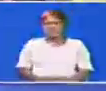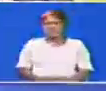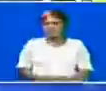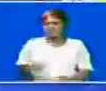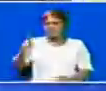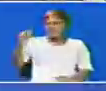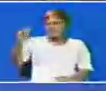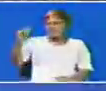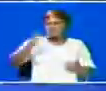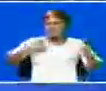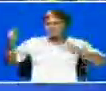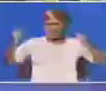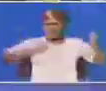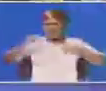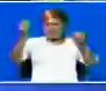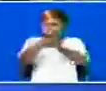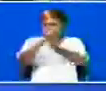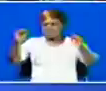Paul Kagame wa Rwanda,